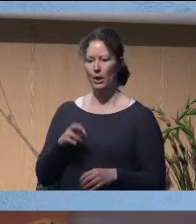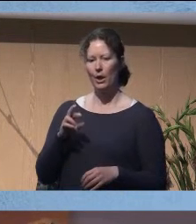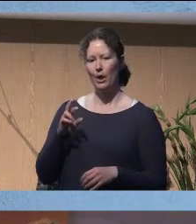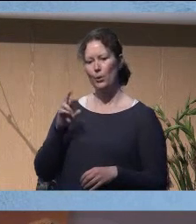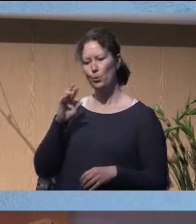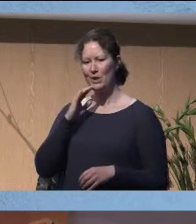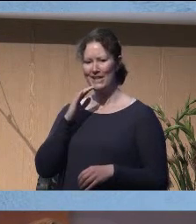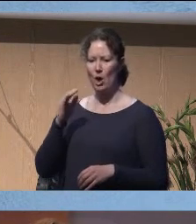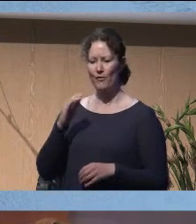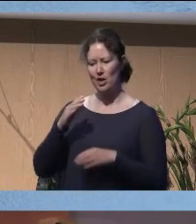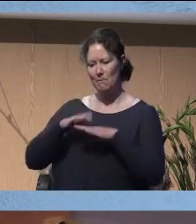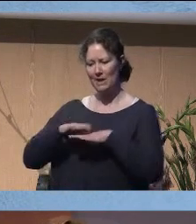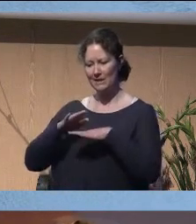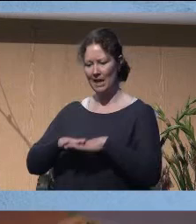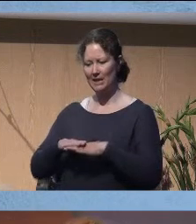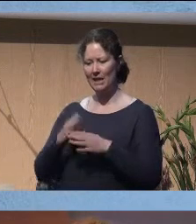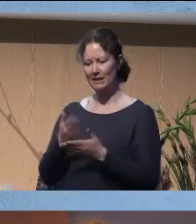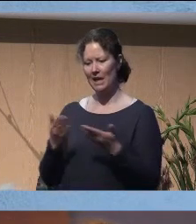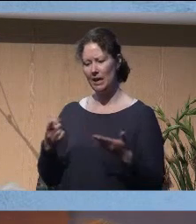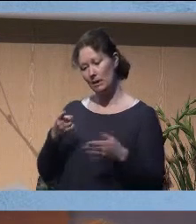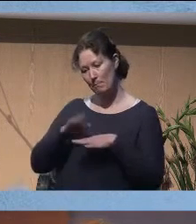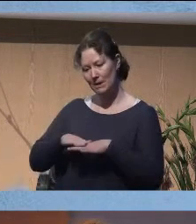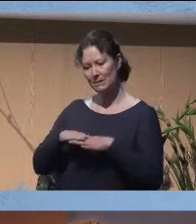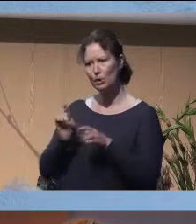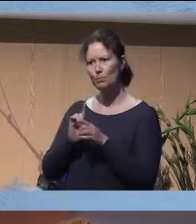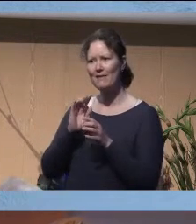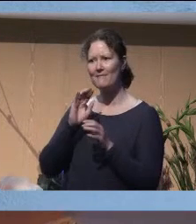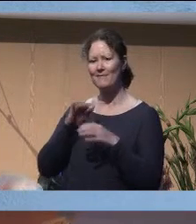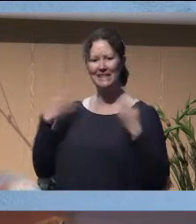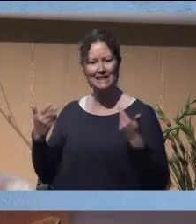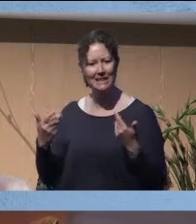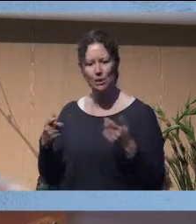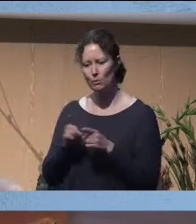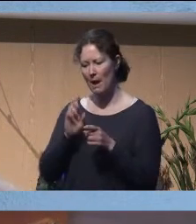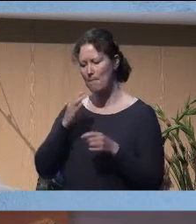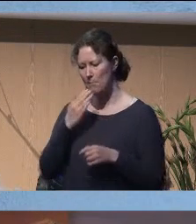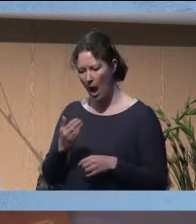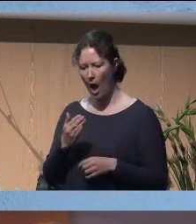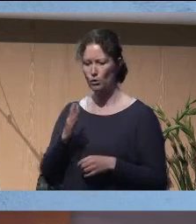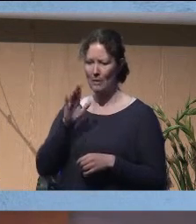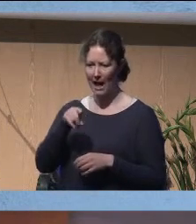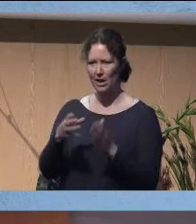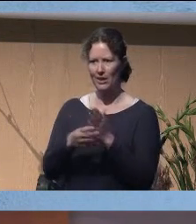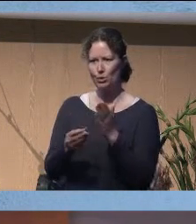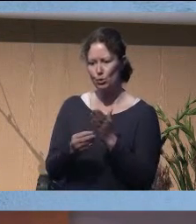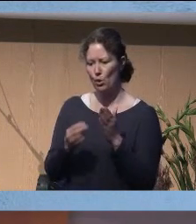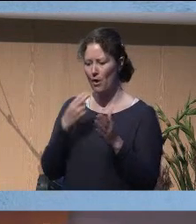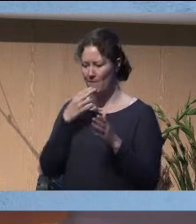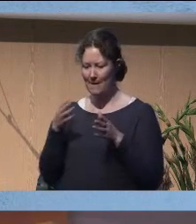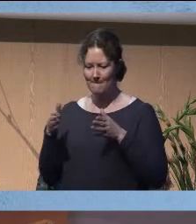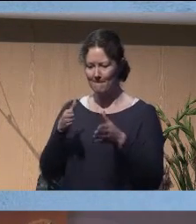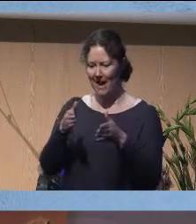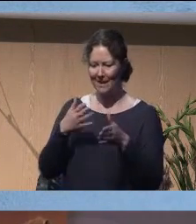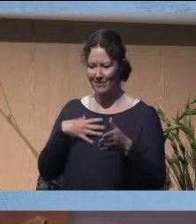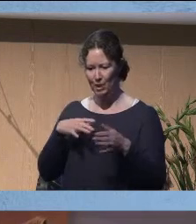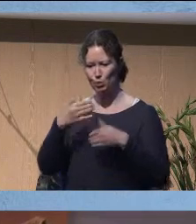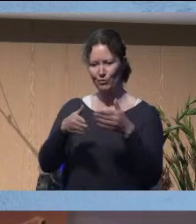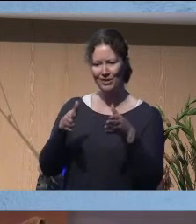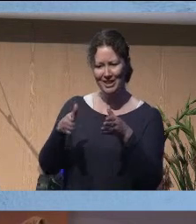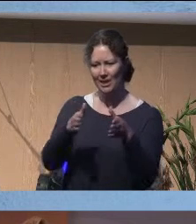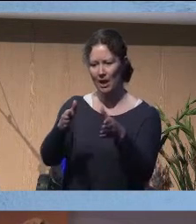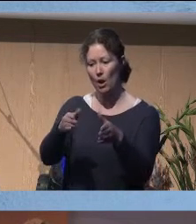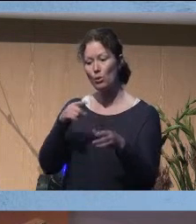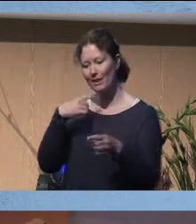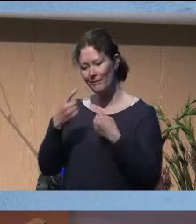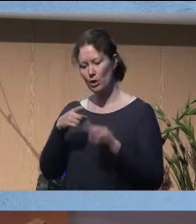Recovery-baserte tjenester, de fokuserer på det som friskt, det som bra, det som der av ressurser. Hvilken vei vil du videre? Det forteller